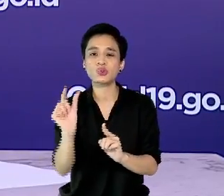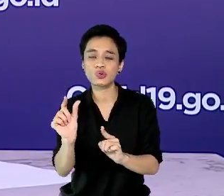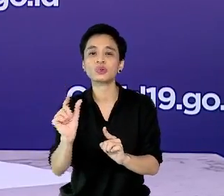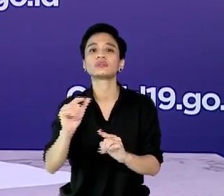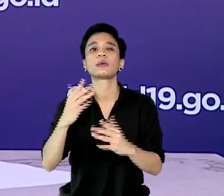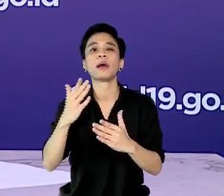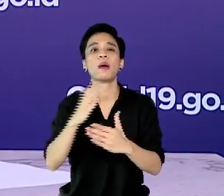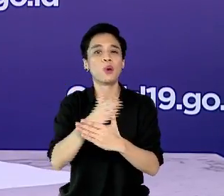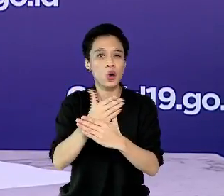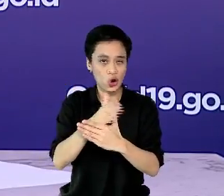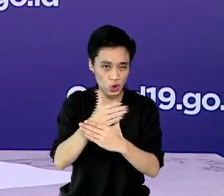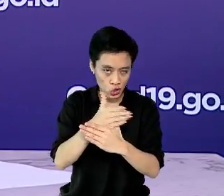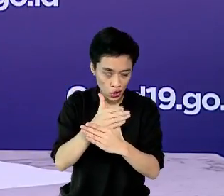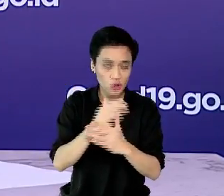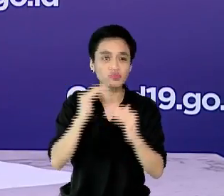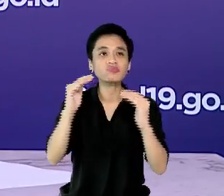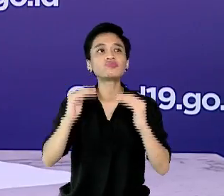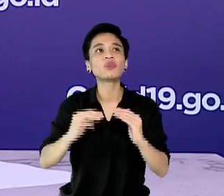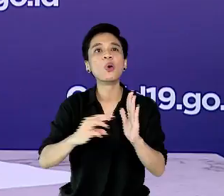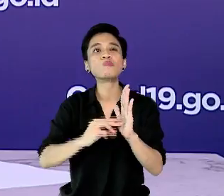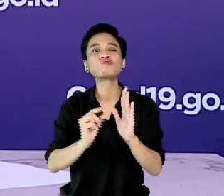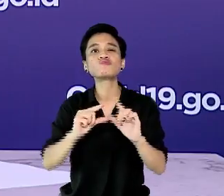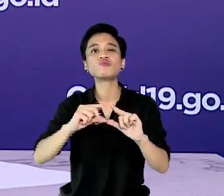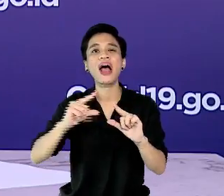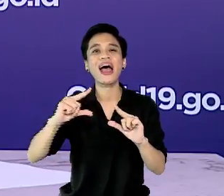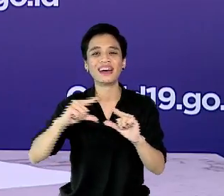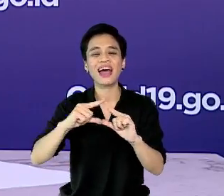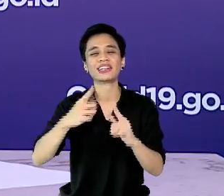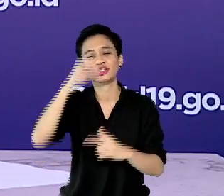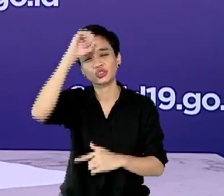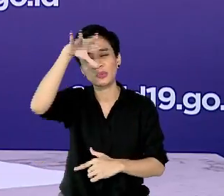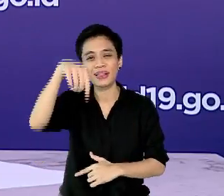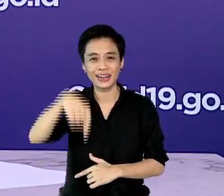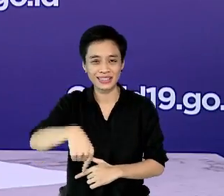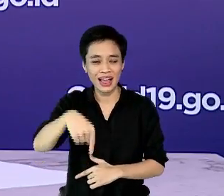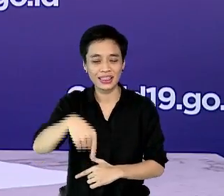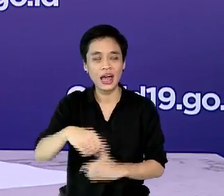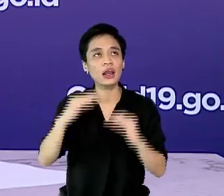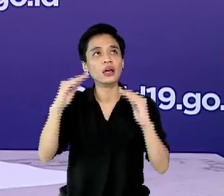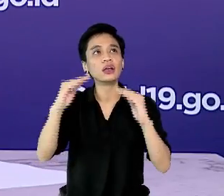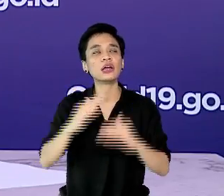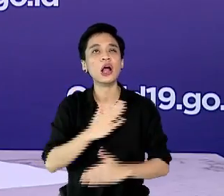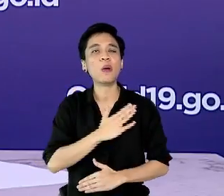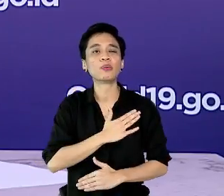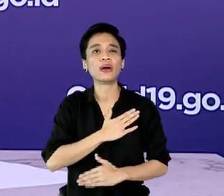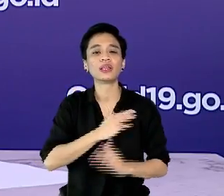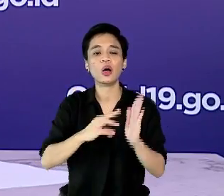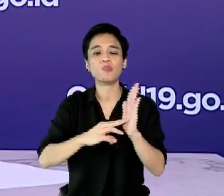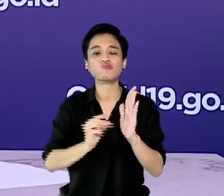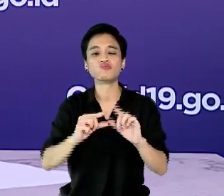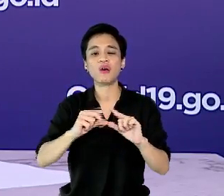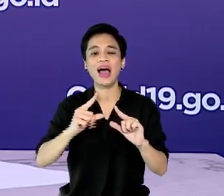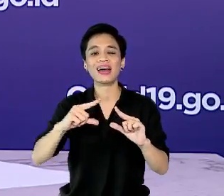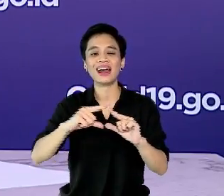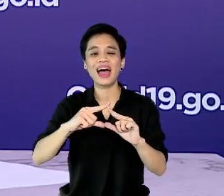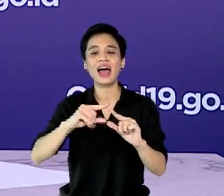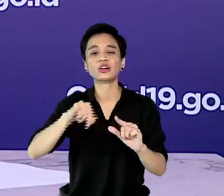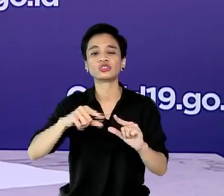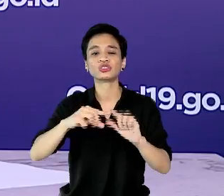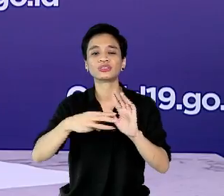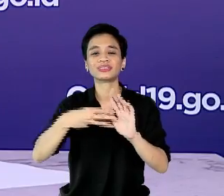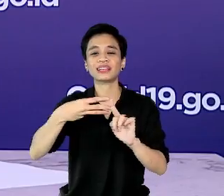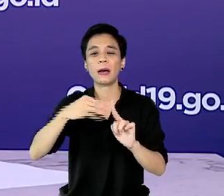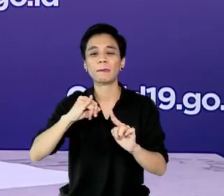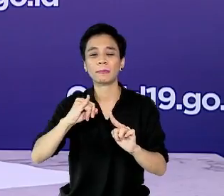Provinsi Riau, Kabupaten Muara Enim di Provinsi Sumatera Selatan, Kabupaten Muaro Jambi, Tanjung Jabung